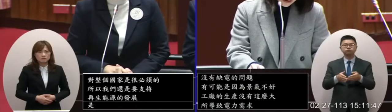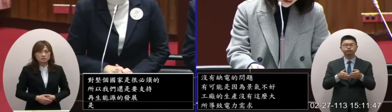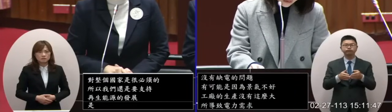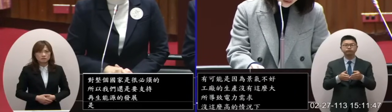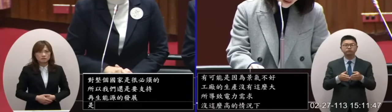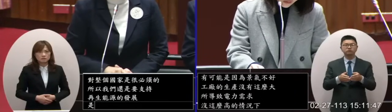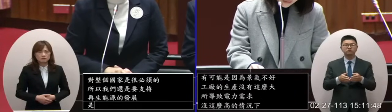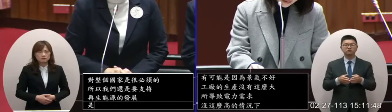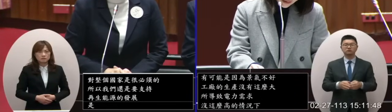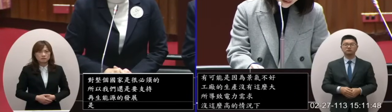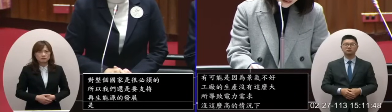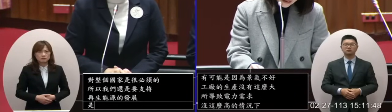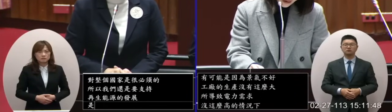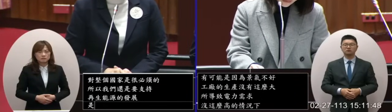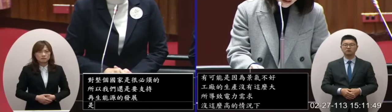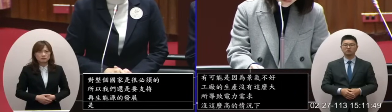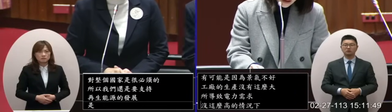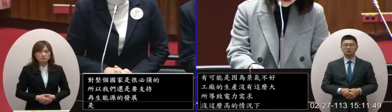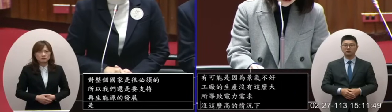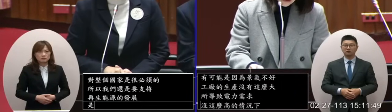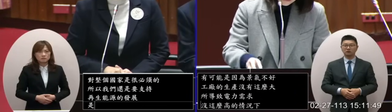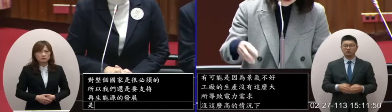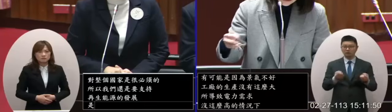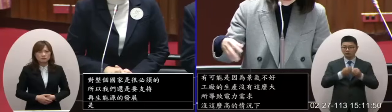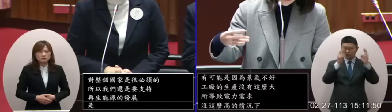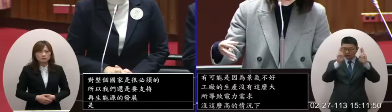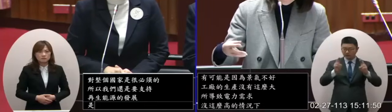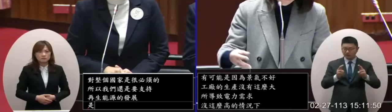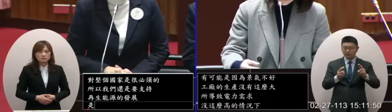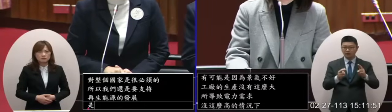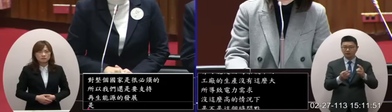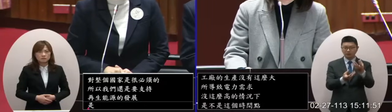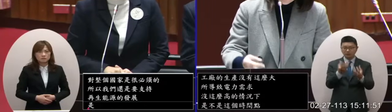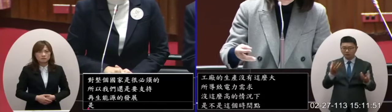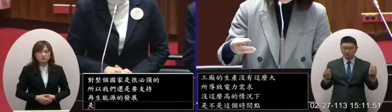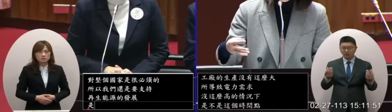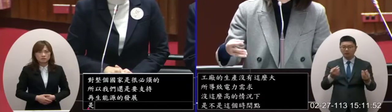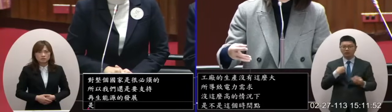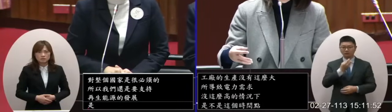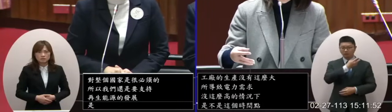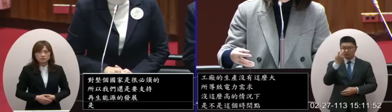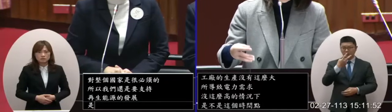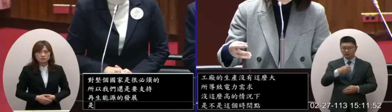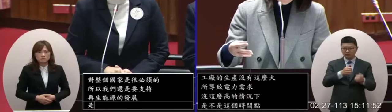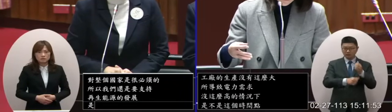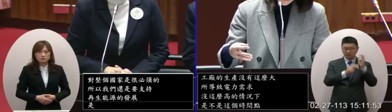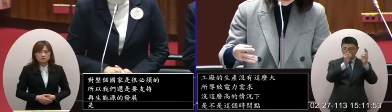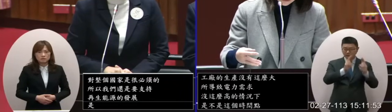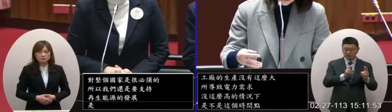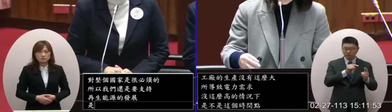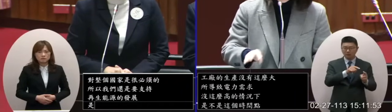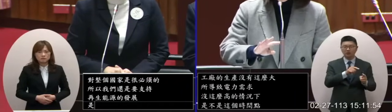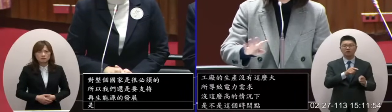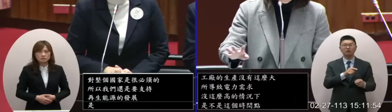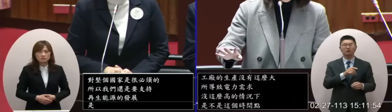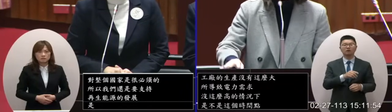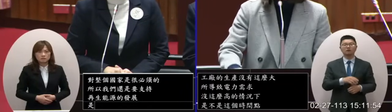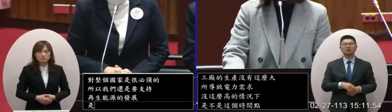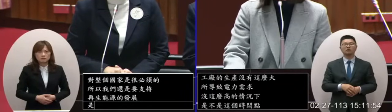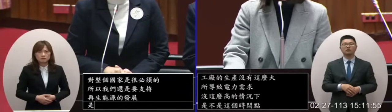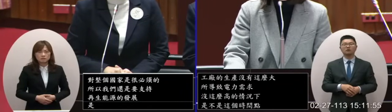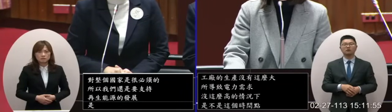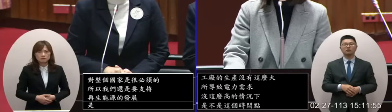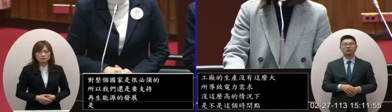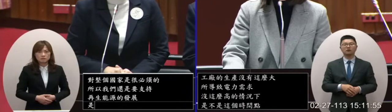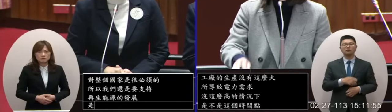哦，就是看我们的电力结构里面哦，其实我们发现再生能源，即便是我不要讲